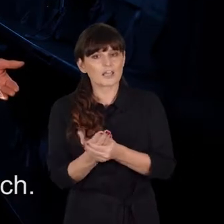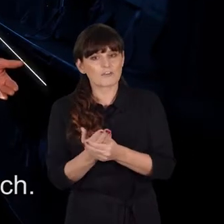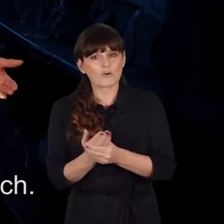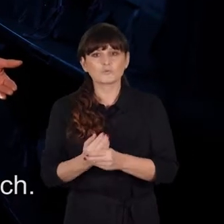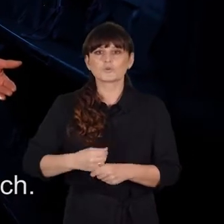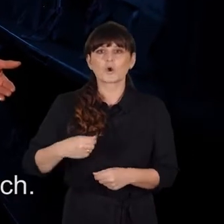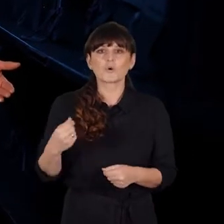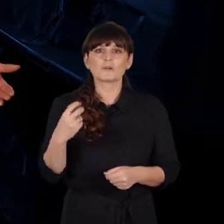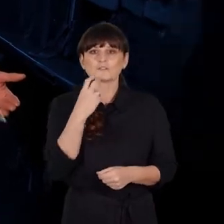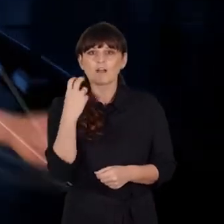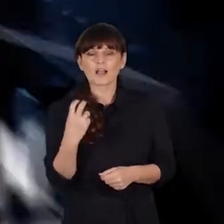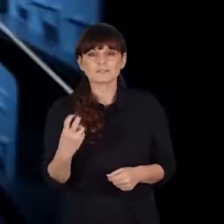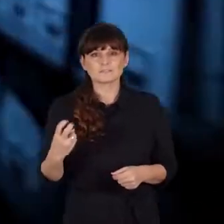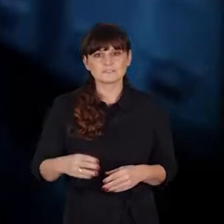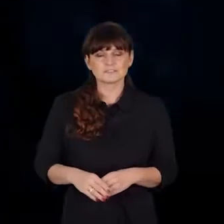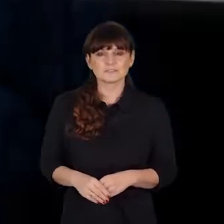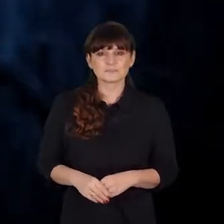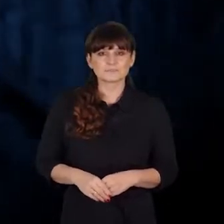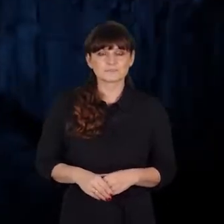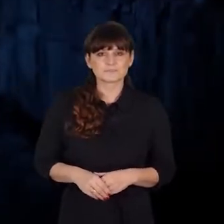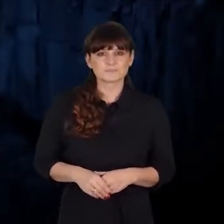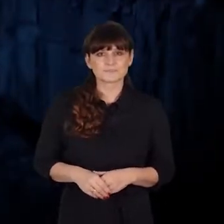Dokumentów Elektronicznych.